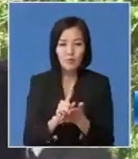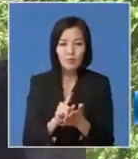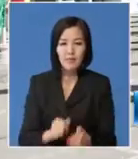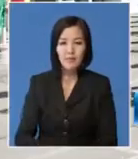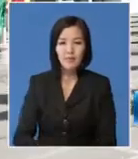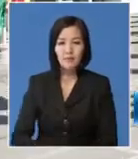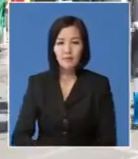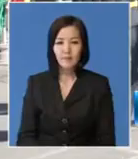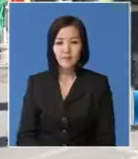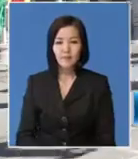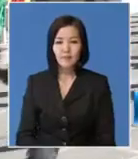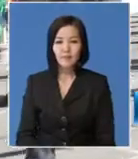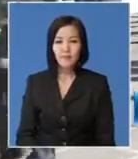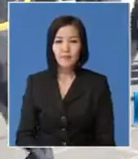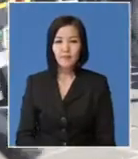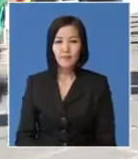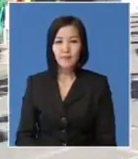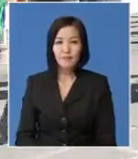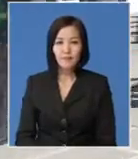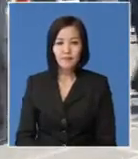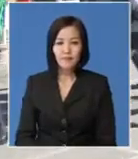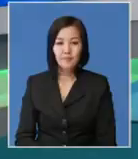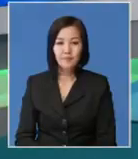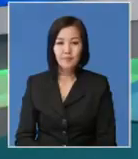Айдос Қалиев, Жетісу телеарнасы, Кербұлақ ауданынан.